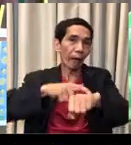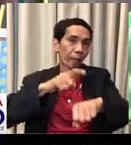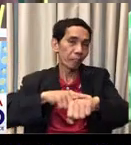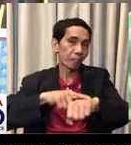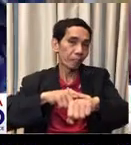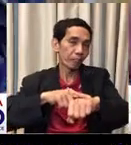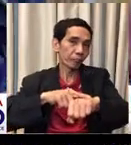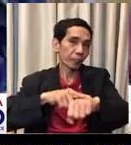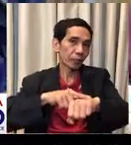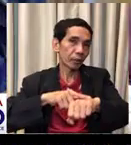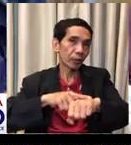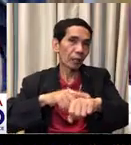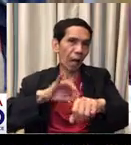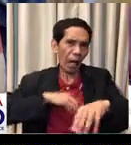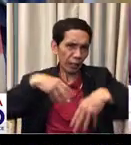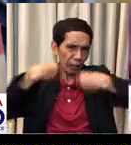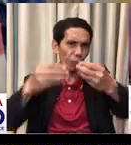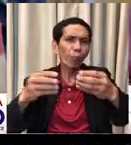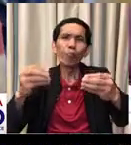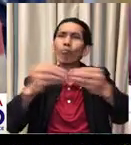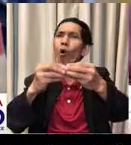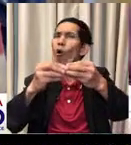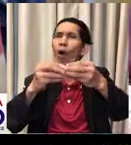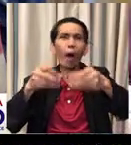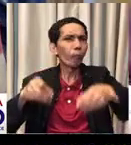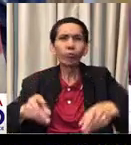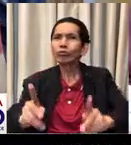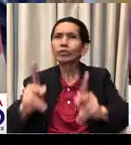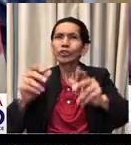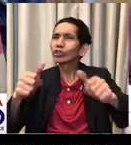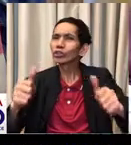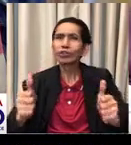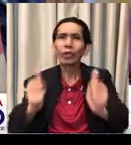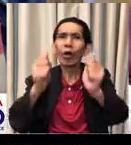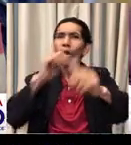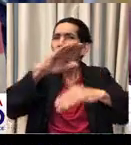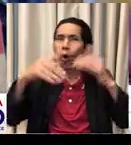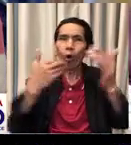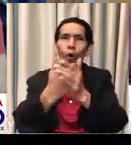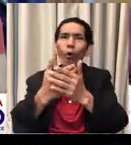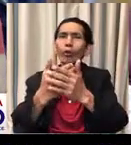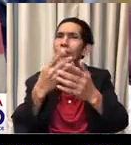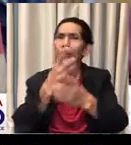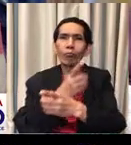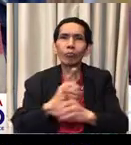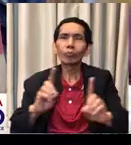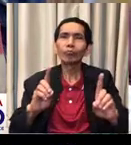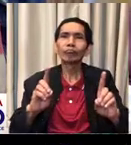Kaya, binigyan ko yan ng pagkakataon. Maniwala kayo. Lahat ng diplomasya,